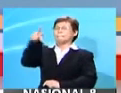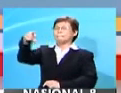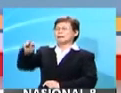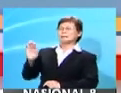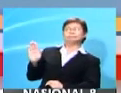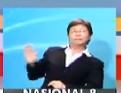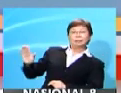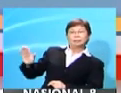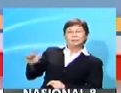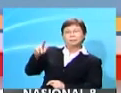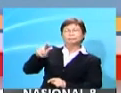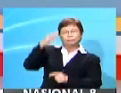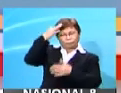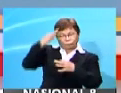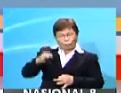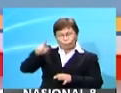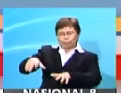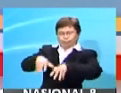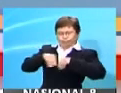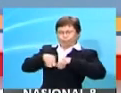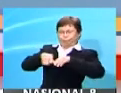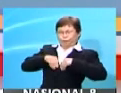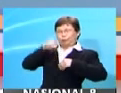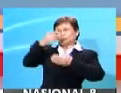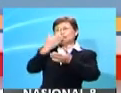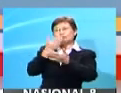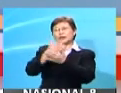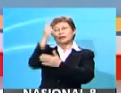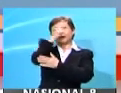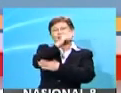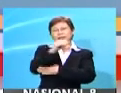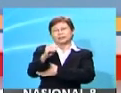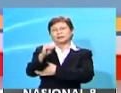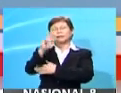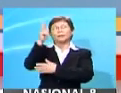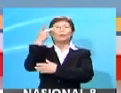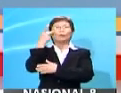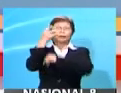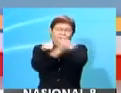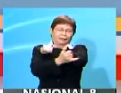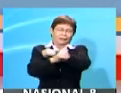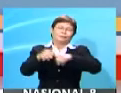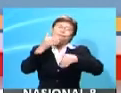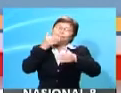keputusan tersebut perlu diterima kerana ia untuk kebaikan kerajaan dan politik